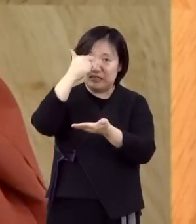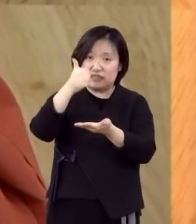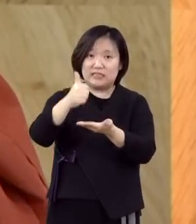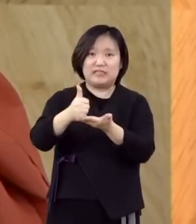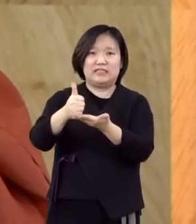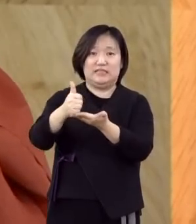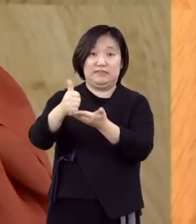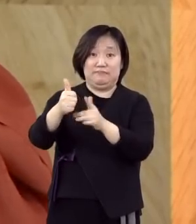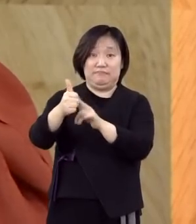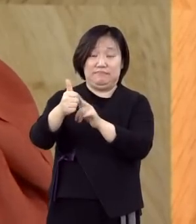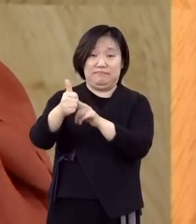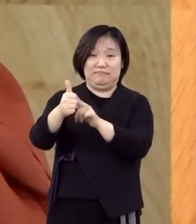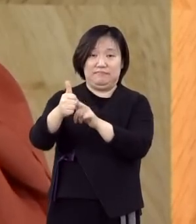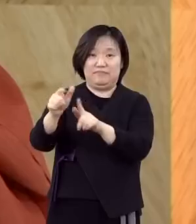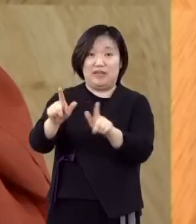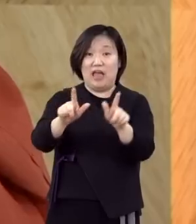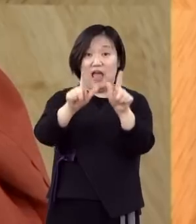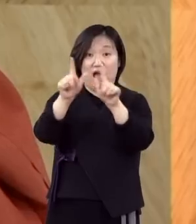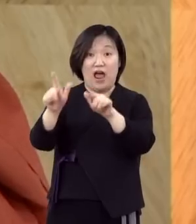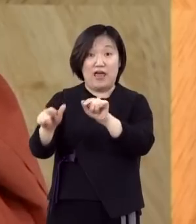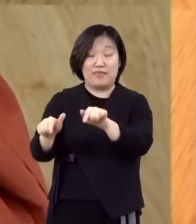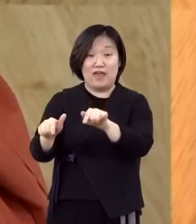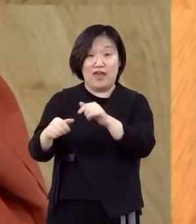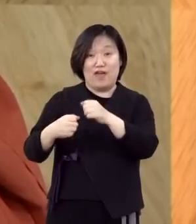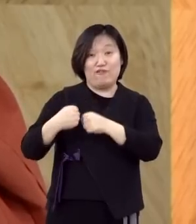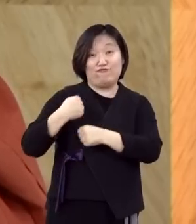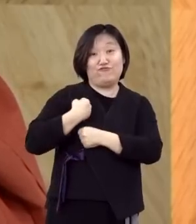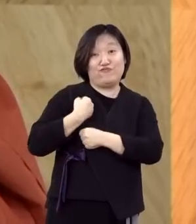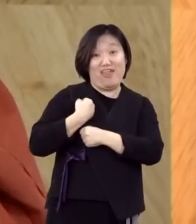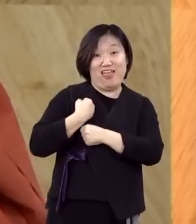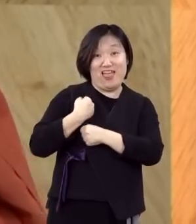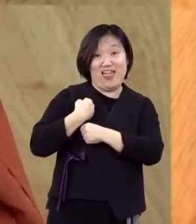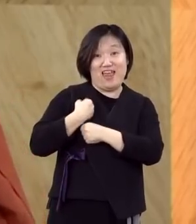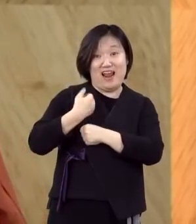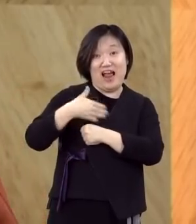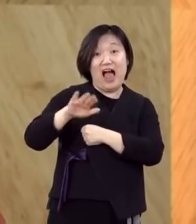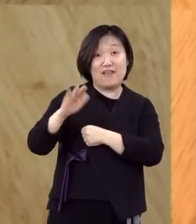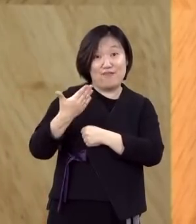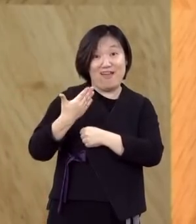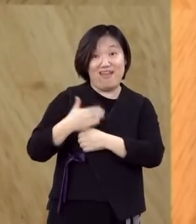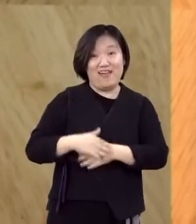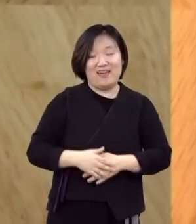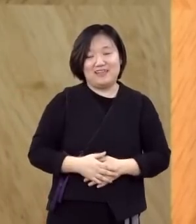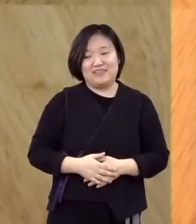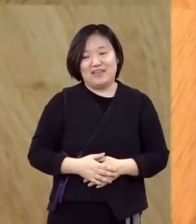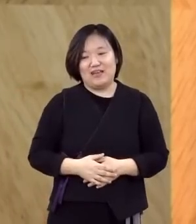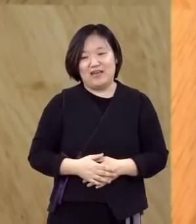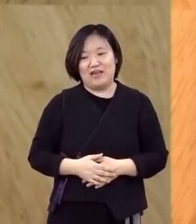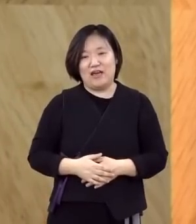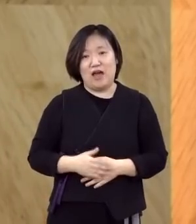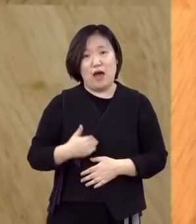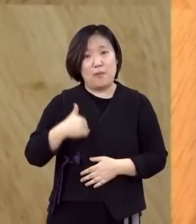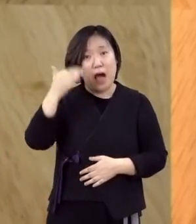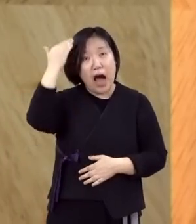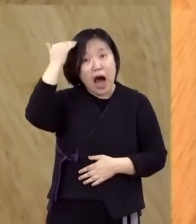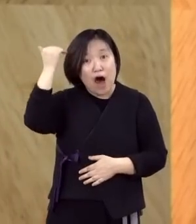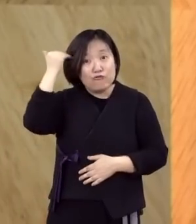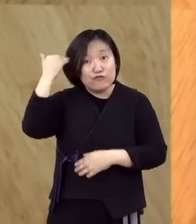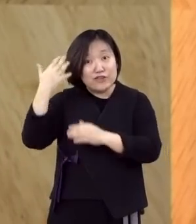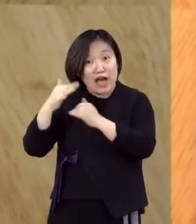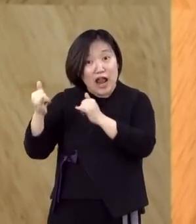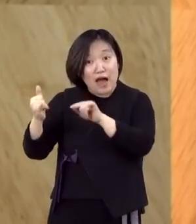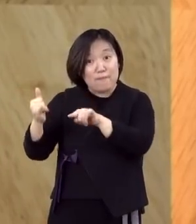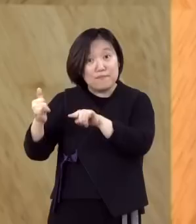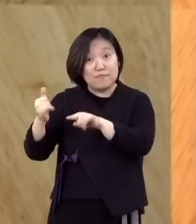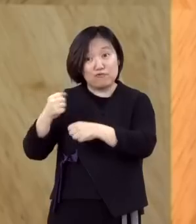수도승으로살던중징집 통지서를받았다.소집통지서가도착했고, 대한민국국민으로서당신은 당연히군